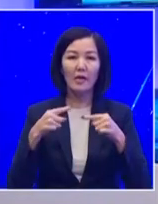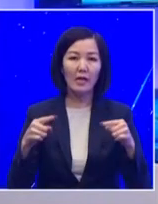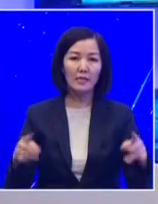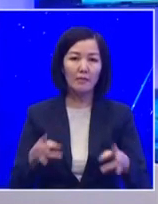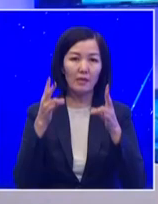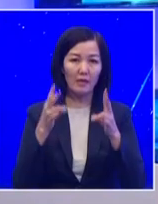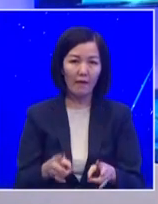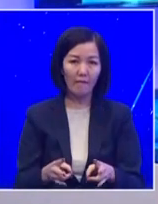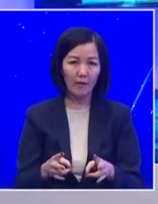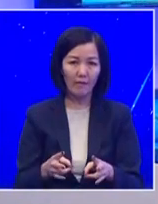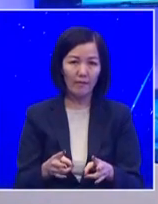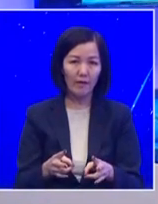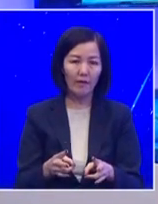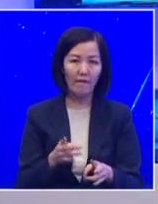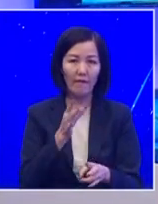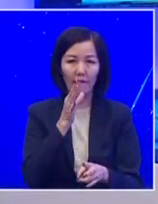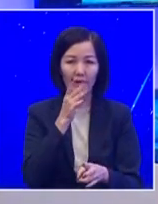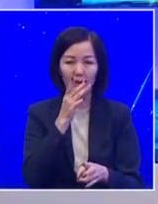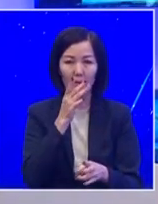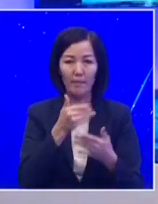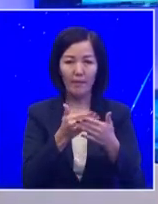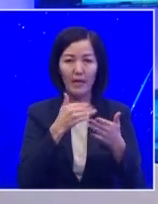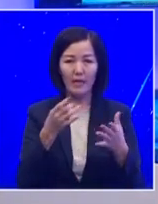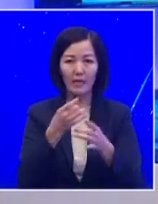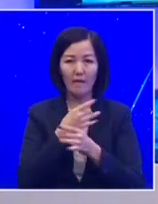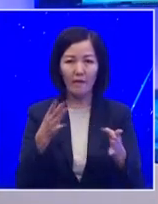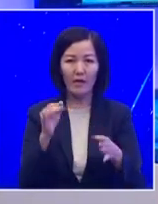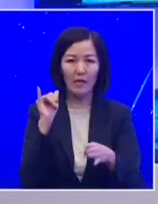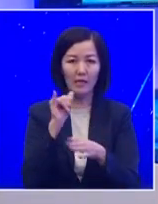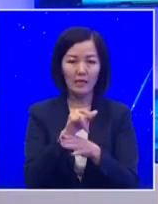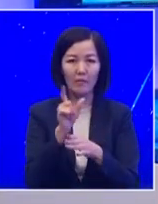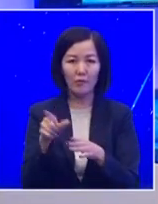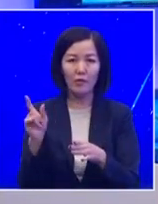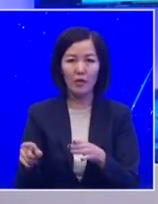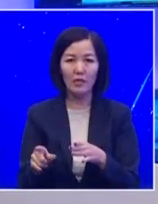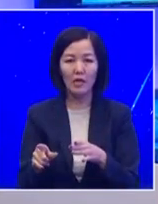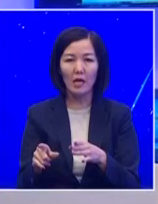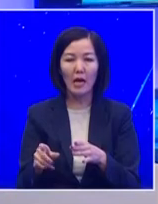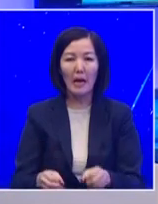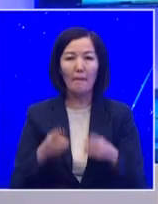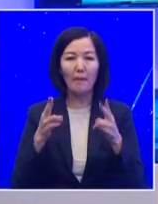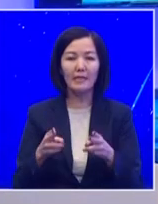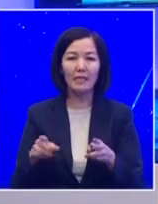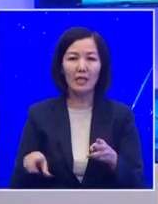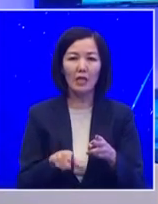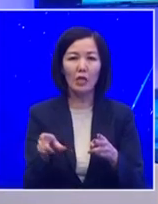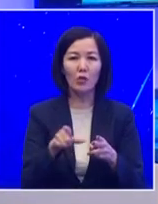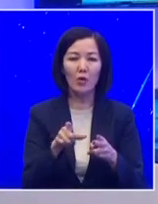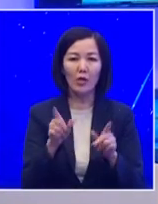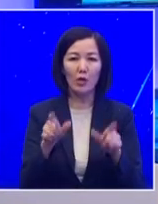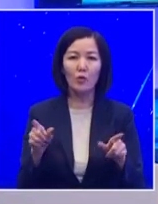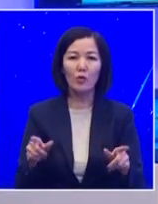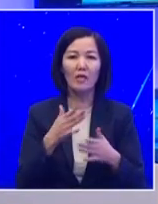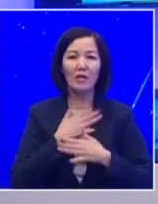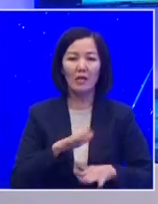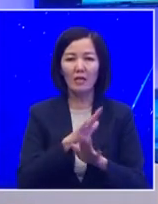Ушибами, травмами и переломами в предновогодний период гостям и горожанам грозят тротуары. Пешеходы недовольны работой